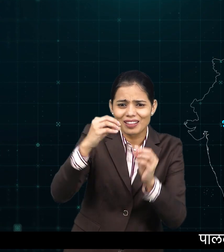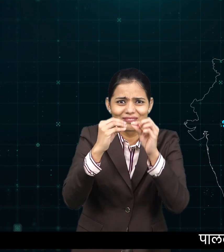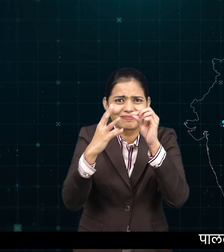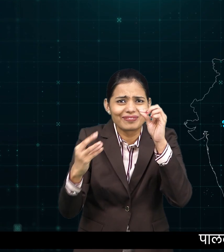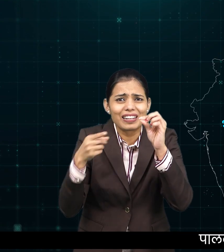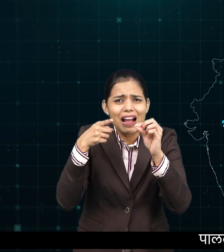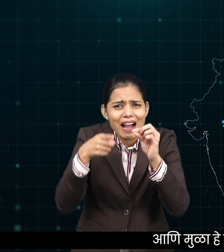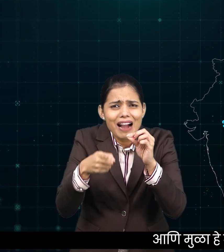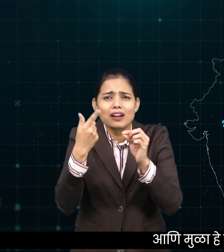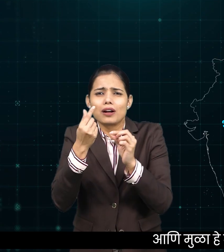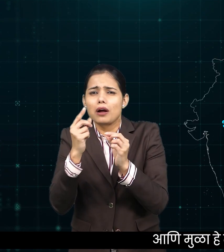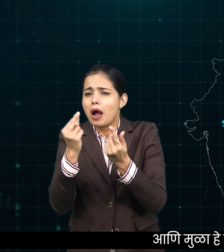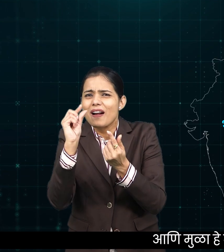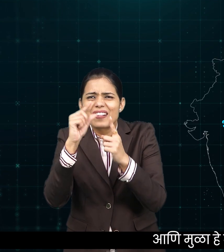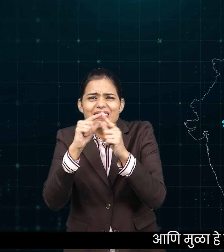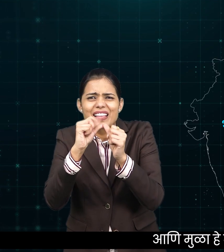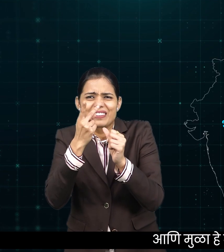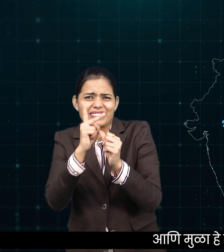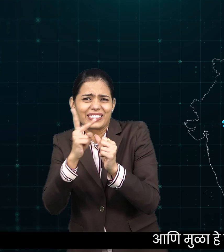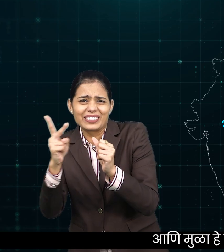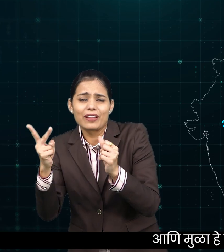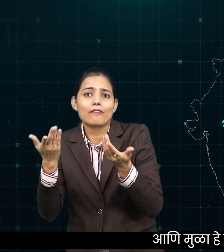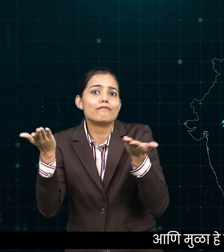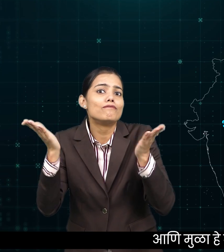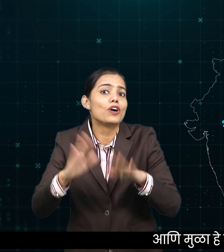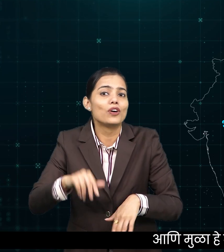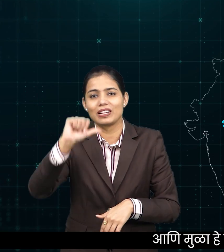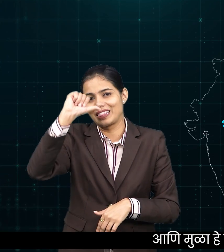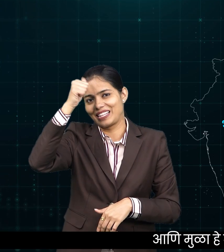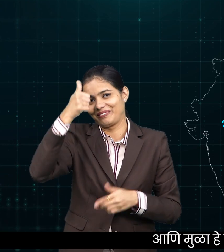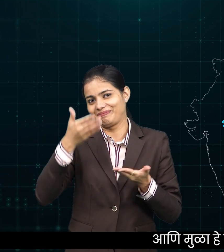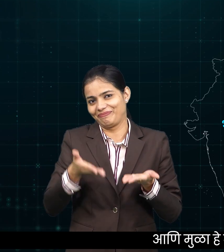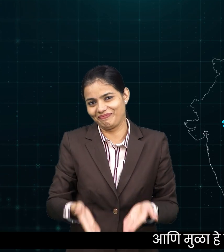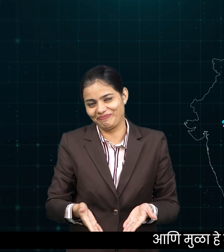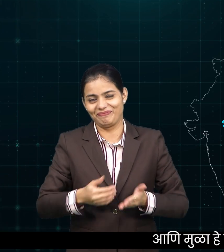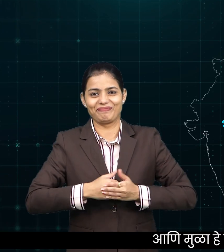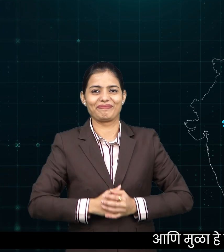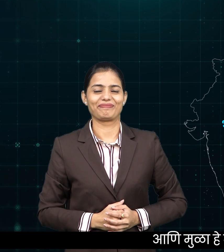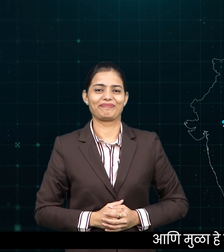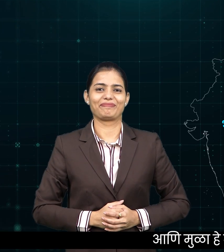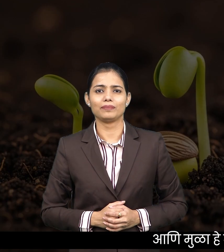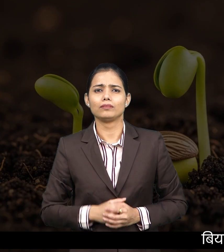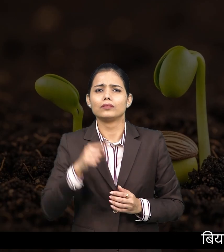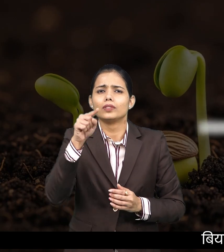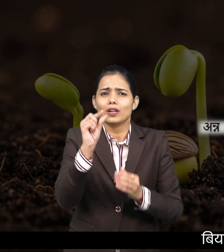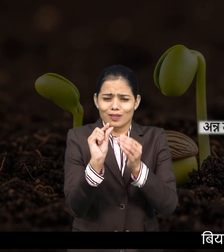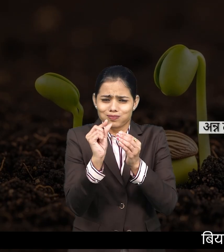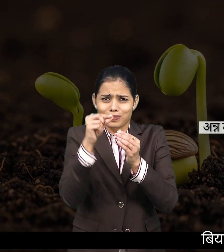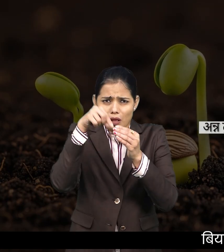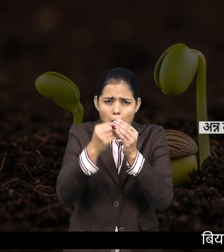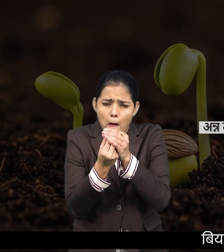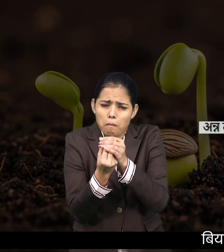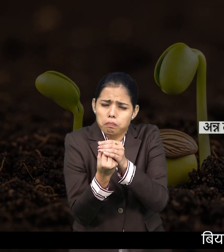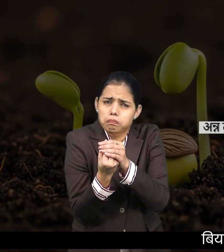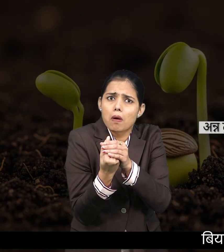पालक, वांगी आणि मुळा हे मूळचे भारतातील आहेत.